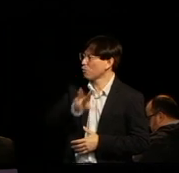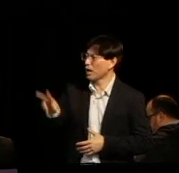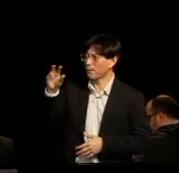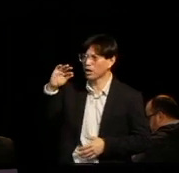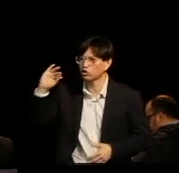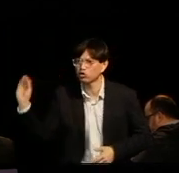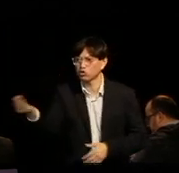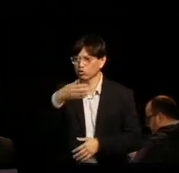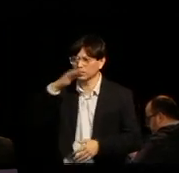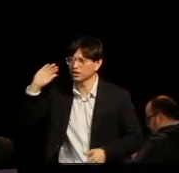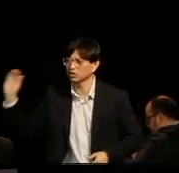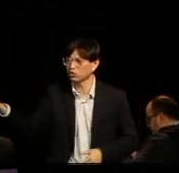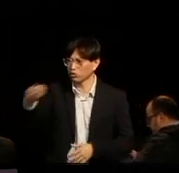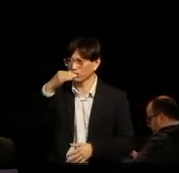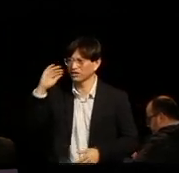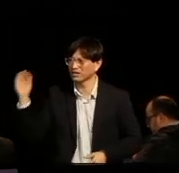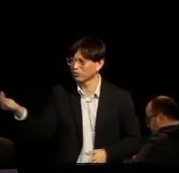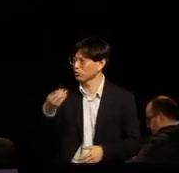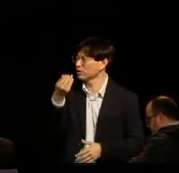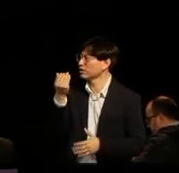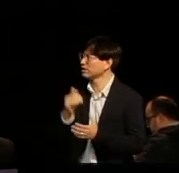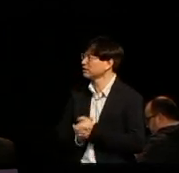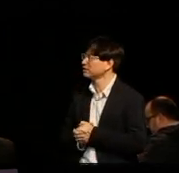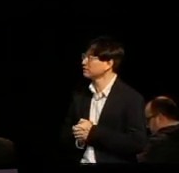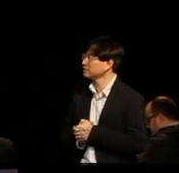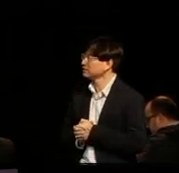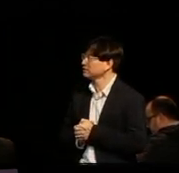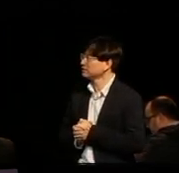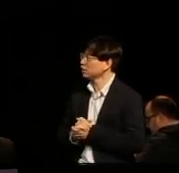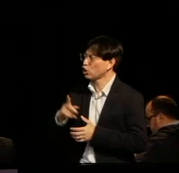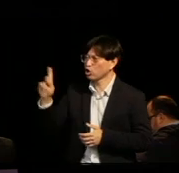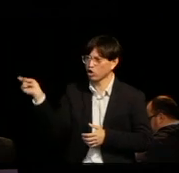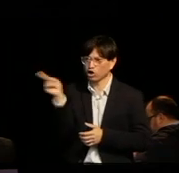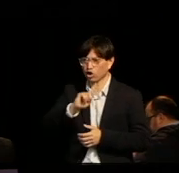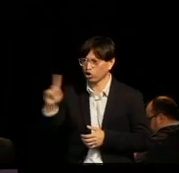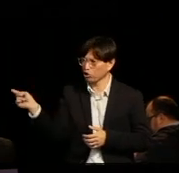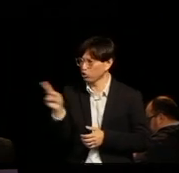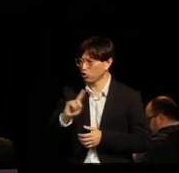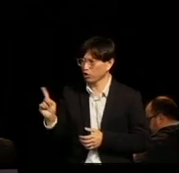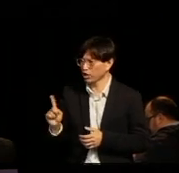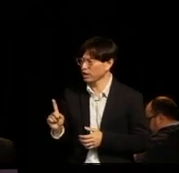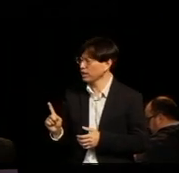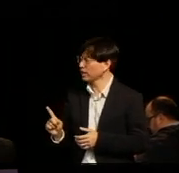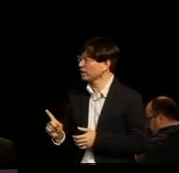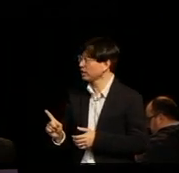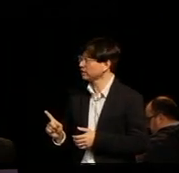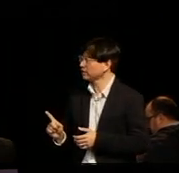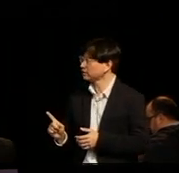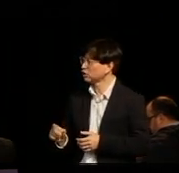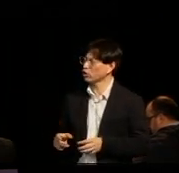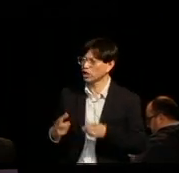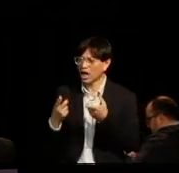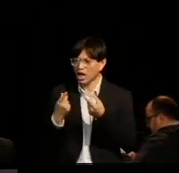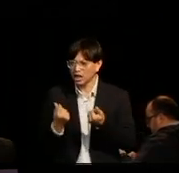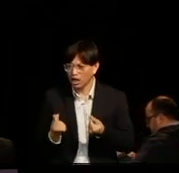tutti tutti l'inclusione di tutti Non è un atto super erogatori un atto di carità cioè